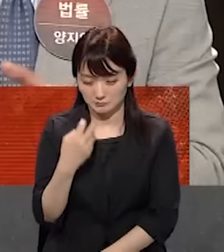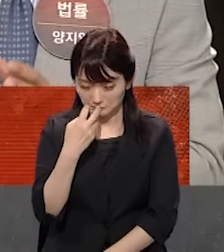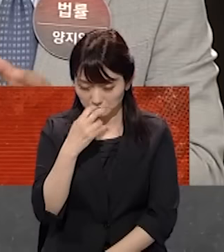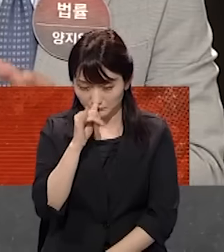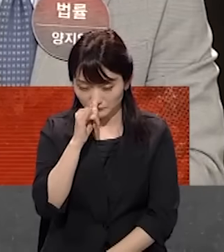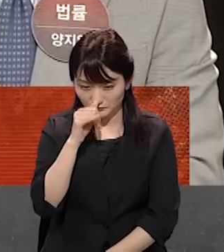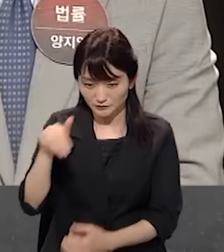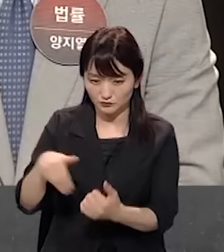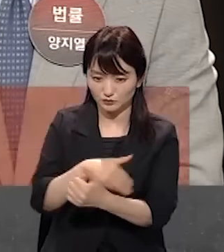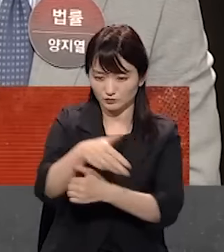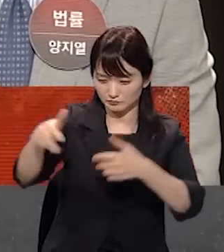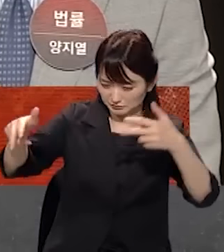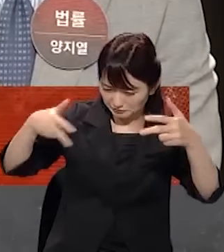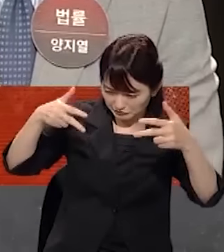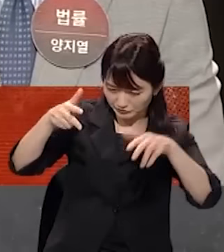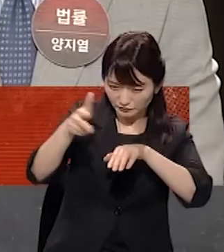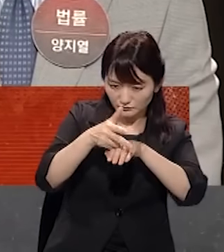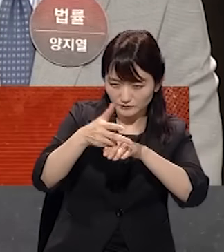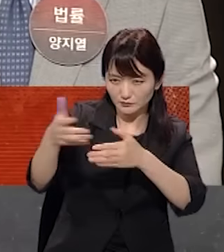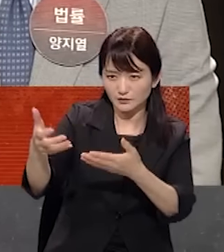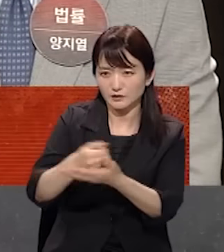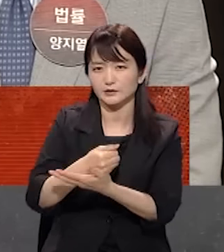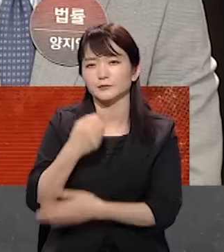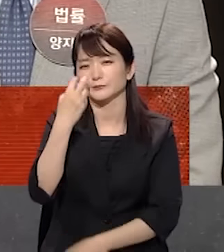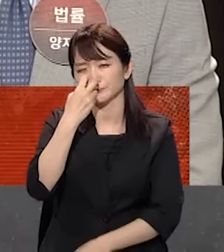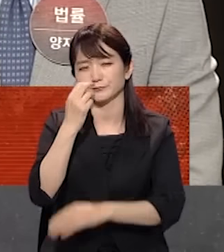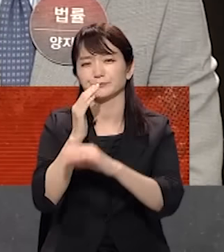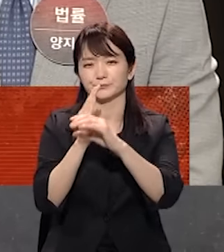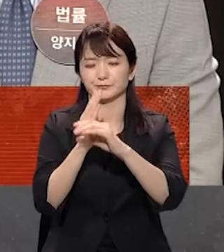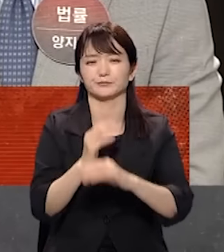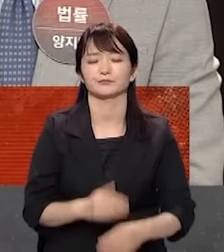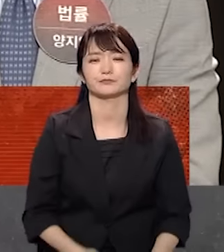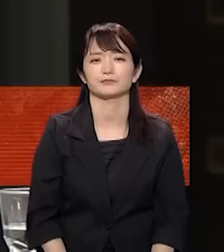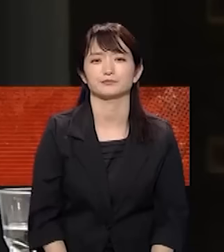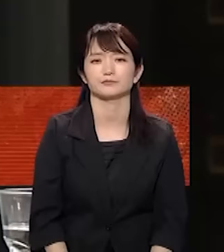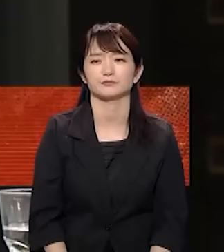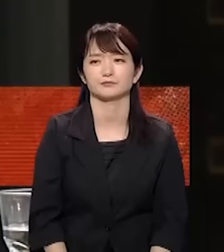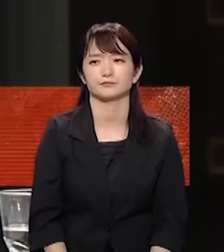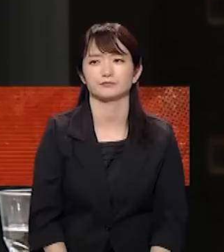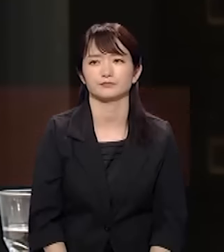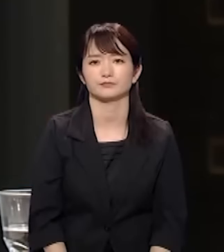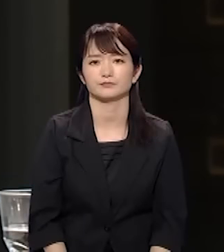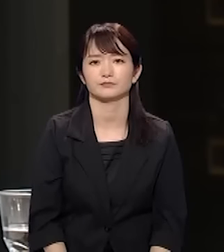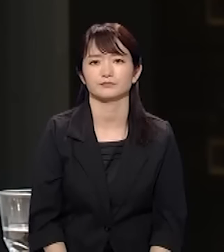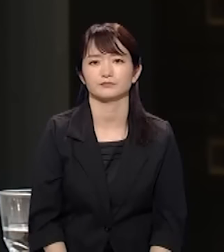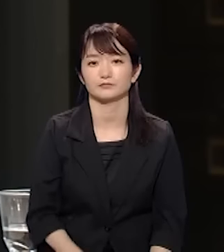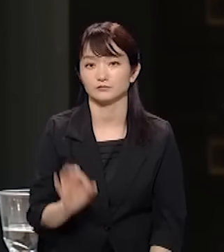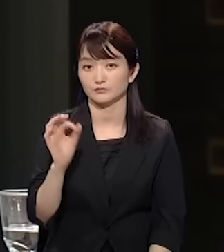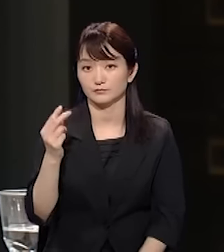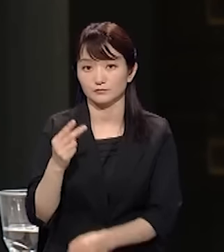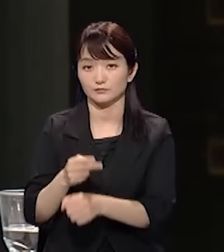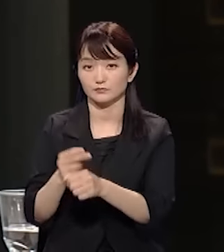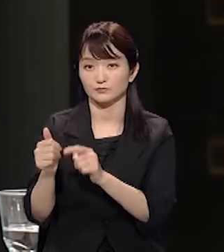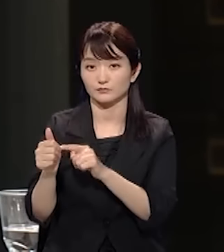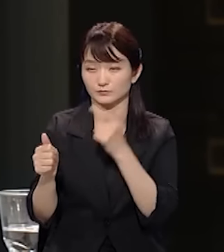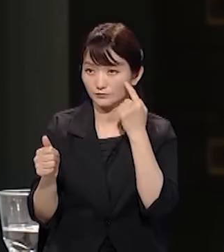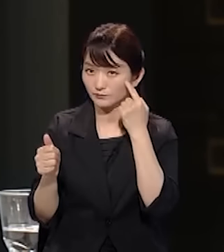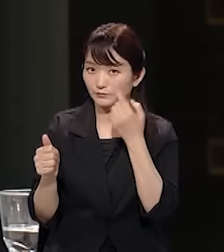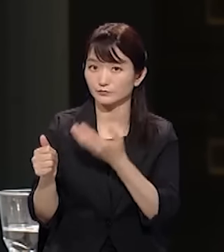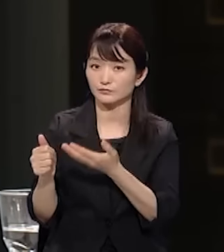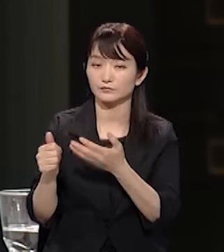차량들 블랙박스 영상까지 다 확보해서 조사를 하고 있다고 합니다 자 이게 정말 오교수님 그 이런